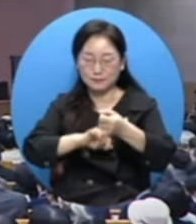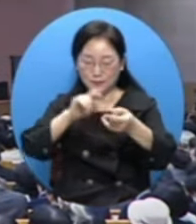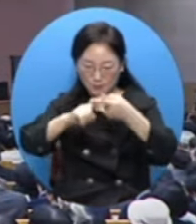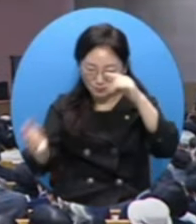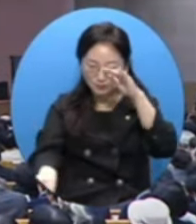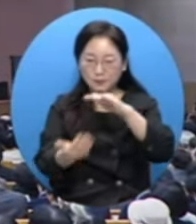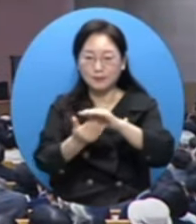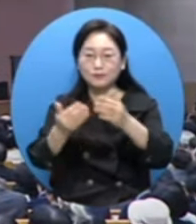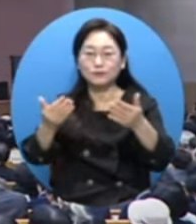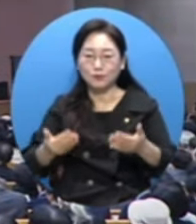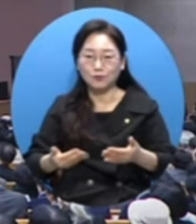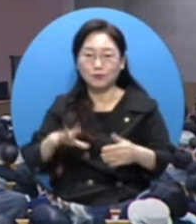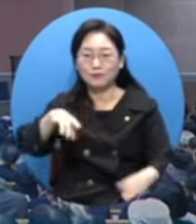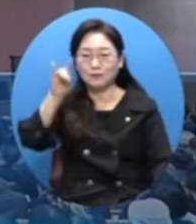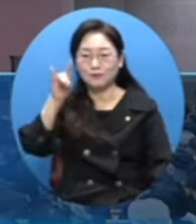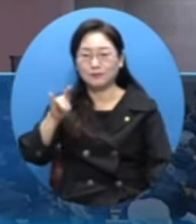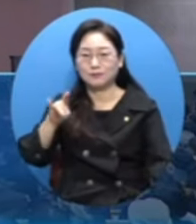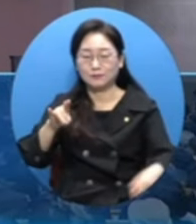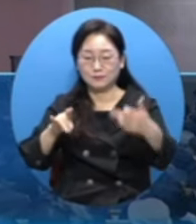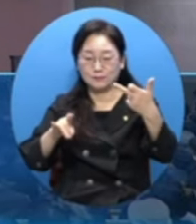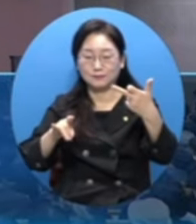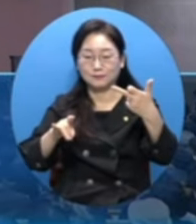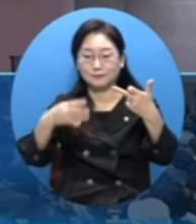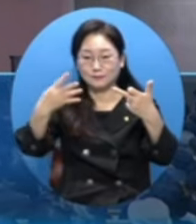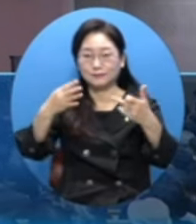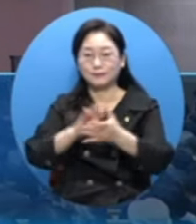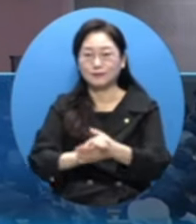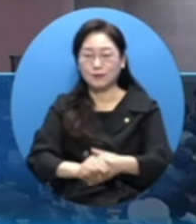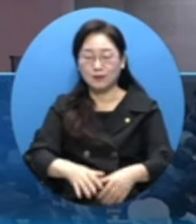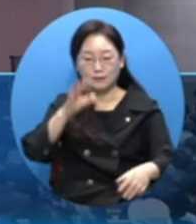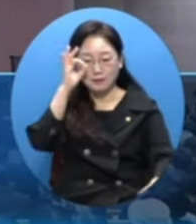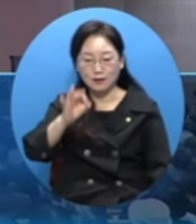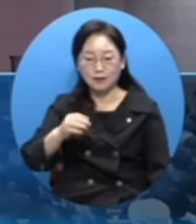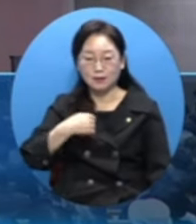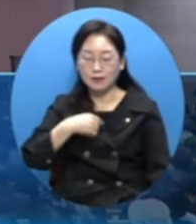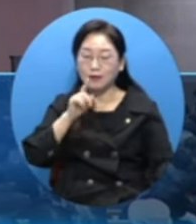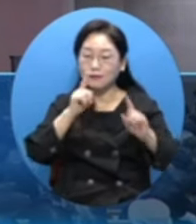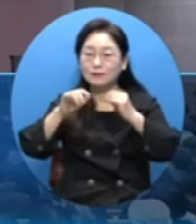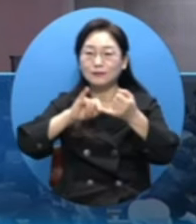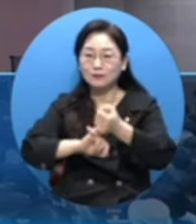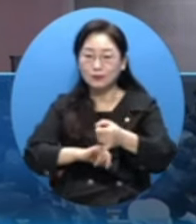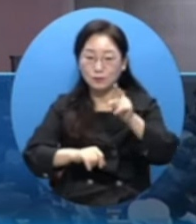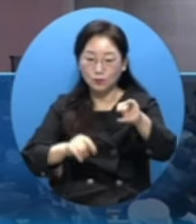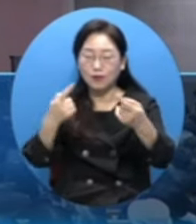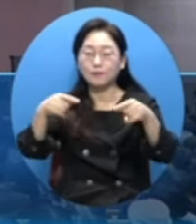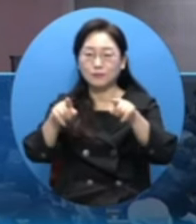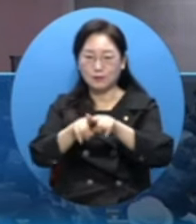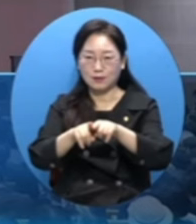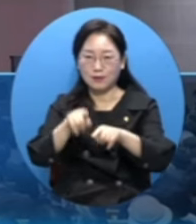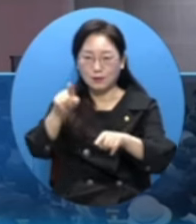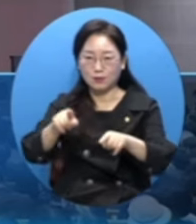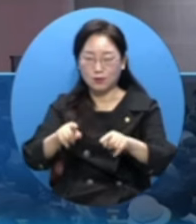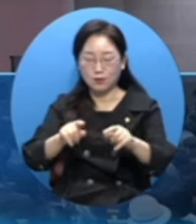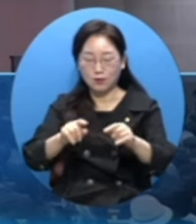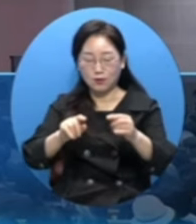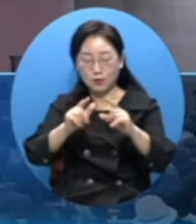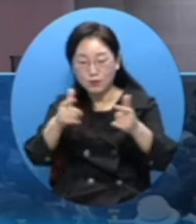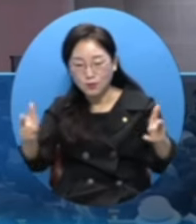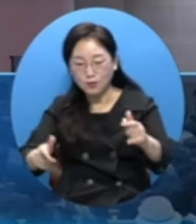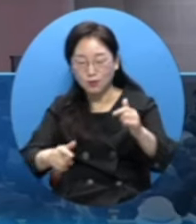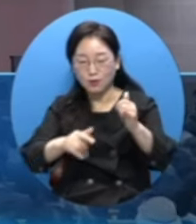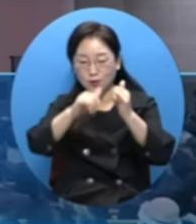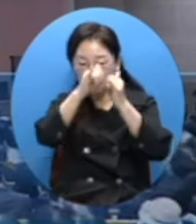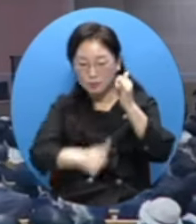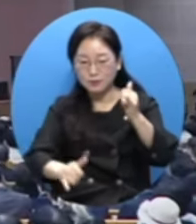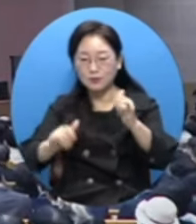것입니다. 창세기 10장 4절에 이와 같이 말씀하십니다. 보라 내 언약이 너와 함께 있으니 너는 여러 민족의 아버지가 될지라.